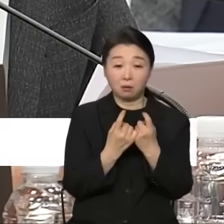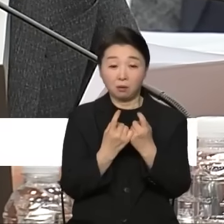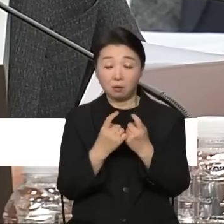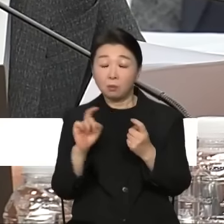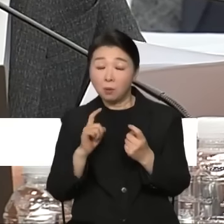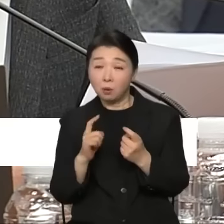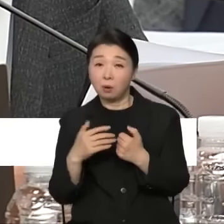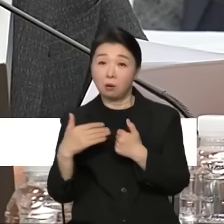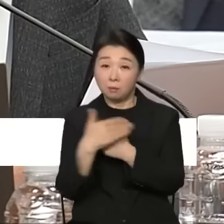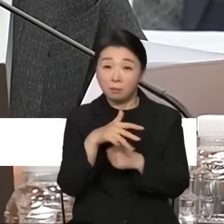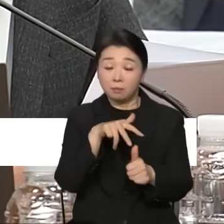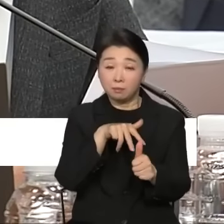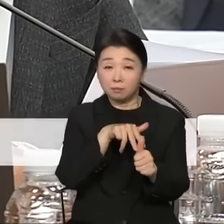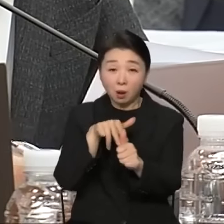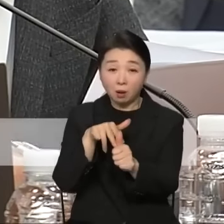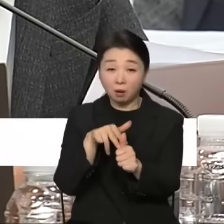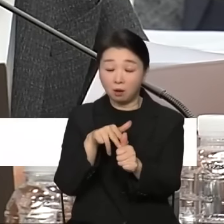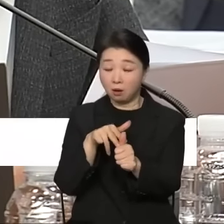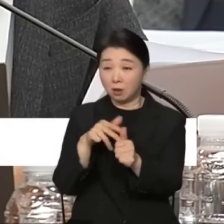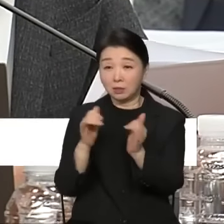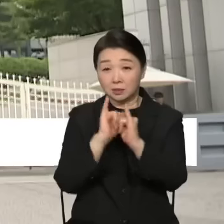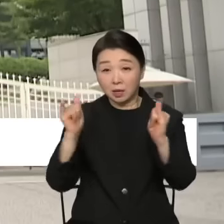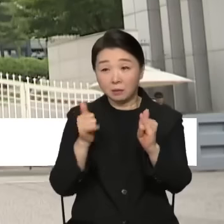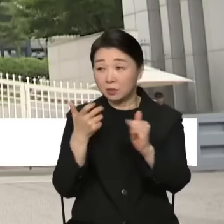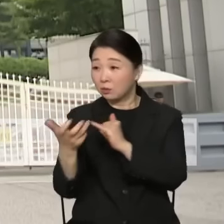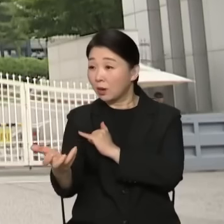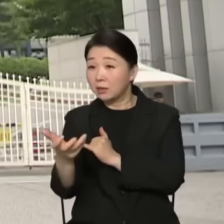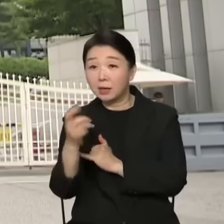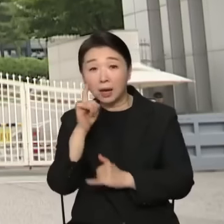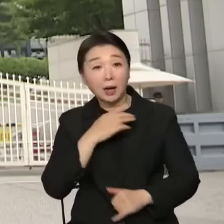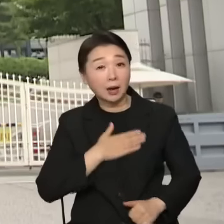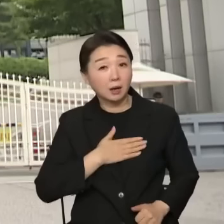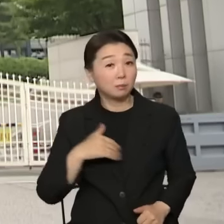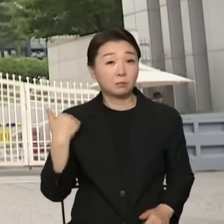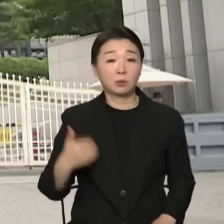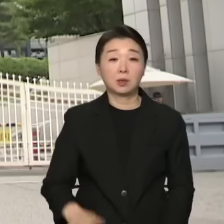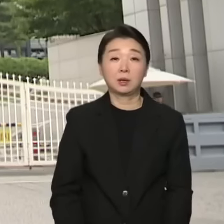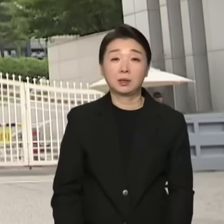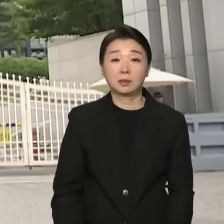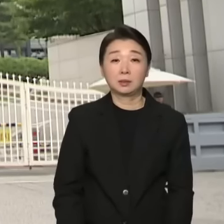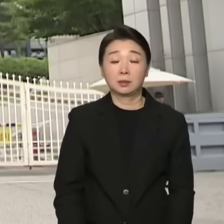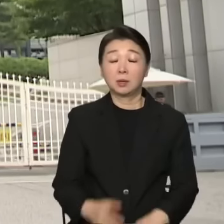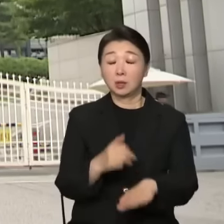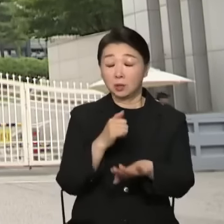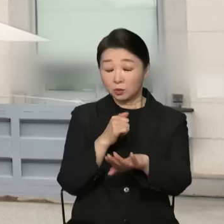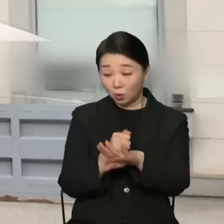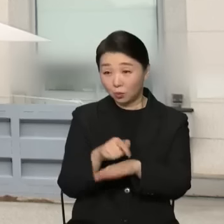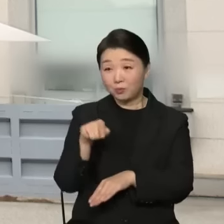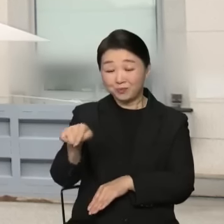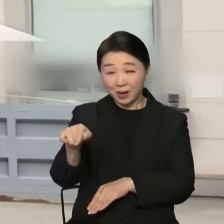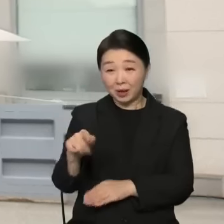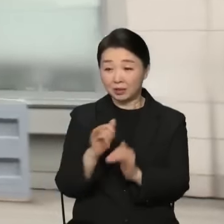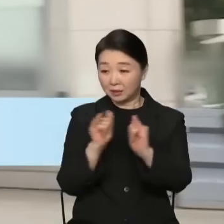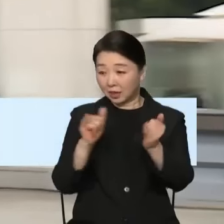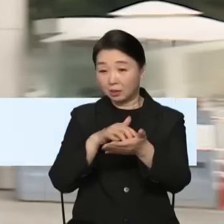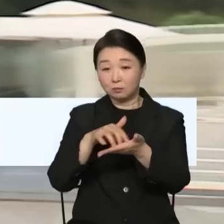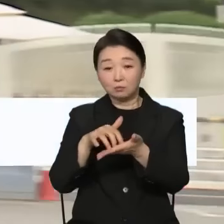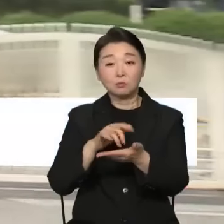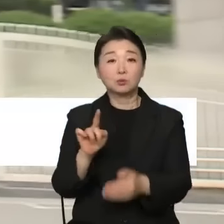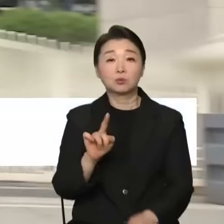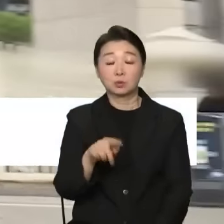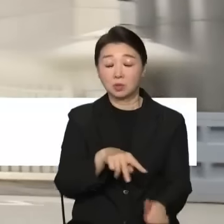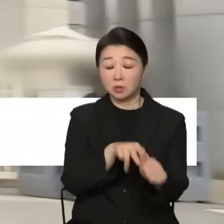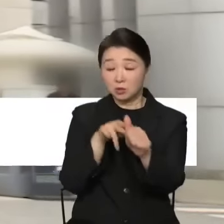진입한 거 알고 계십니까 모릅니다 JTBC 취재 결과 해당 방첩 요원 중 상당수가